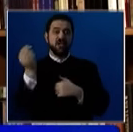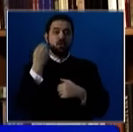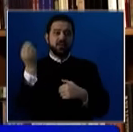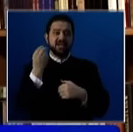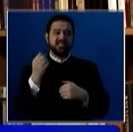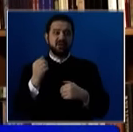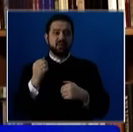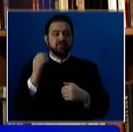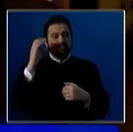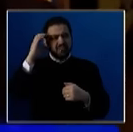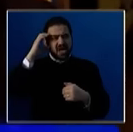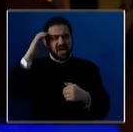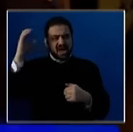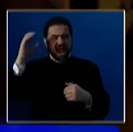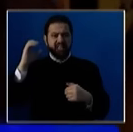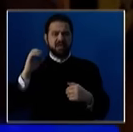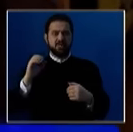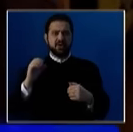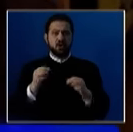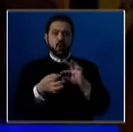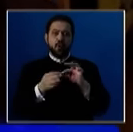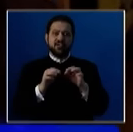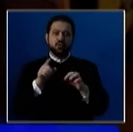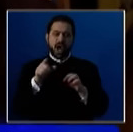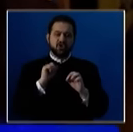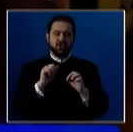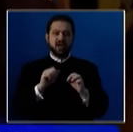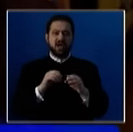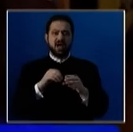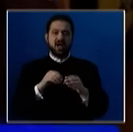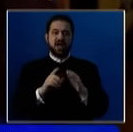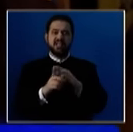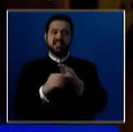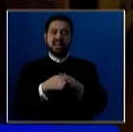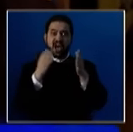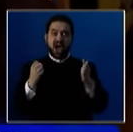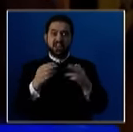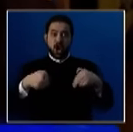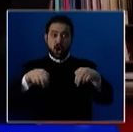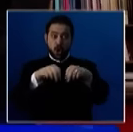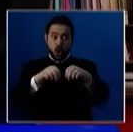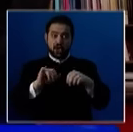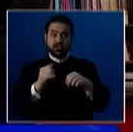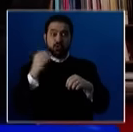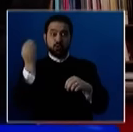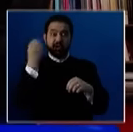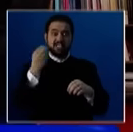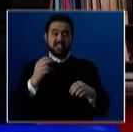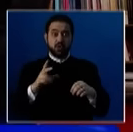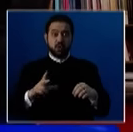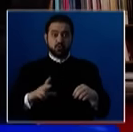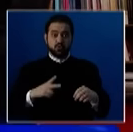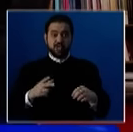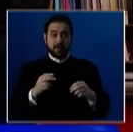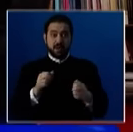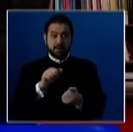Dumnezeu, așa încât să considerăm, așa cum a spus cuvântul acela din Paterică, că numai noi și Dumnezeu suntem pe pământ, eu și Dumnezeu sunt pe pământ,